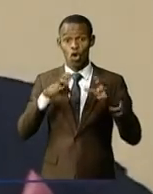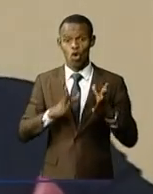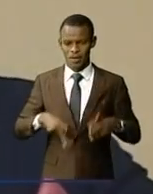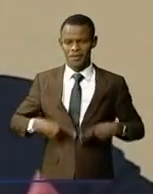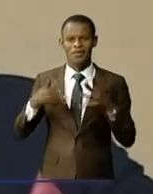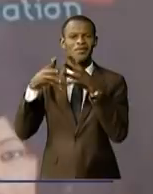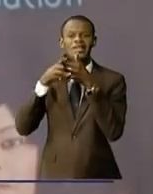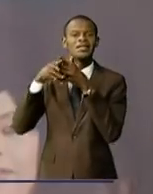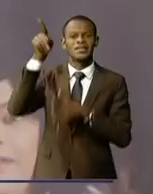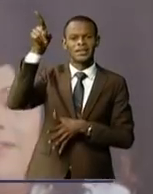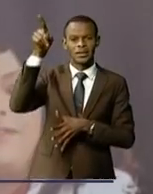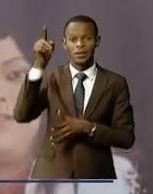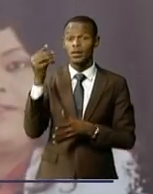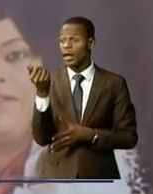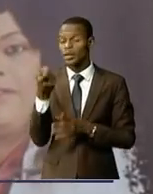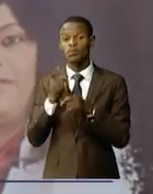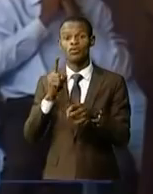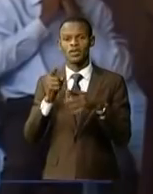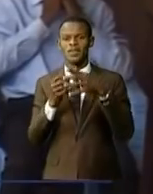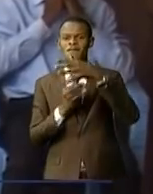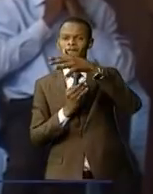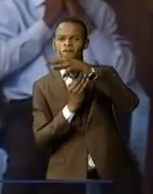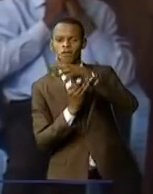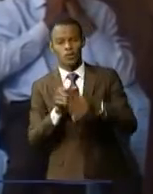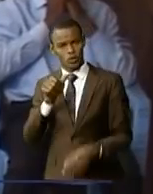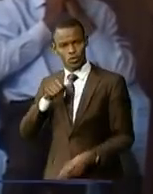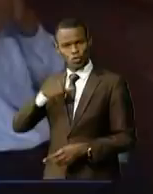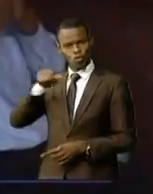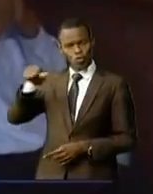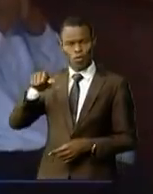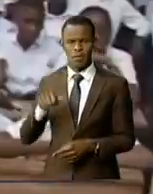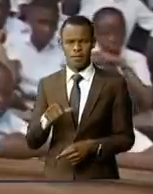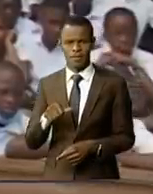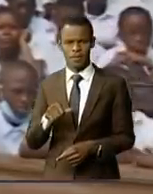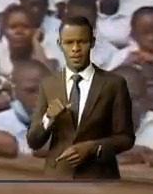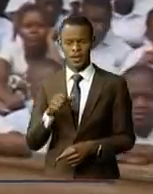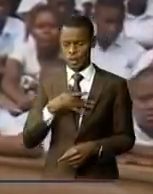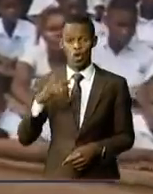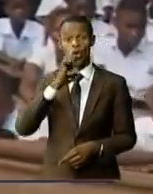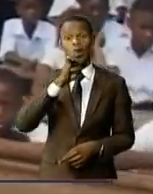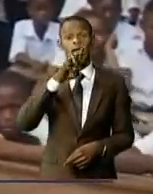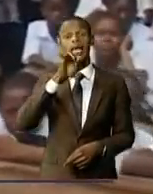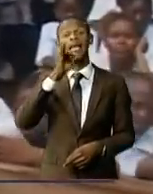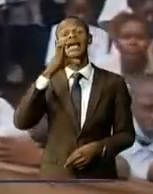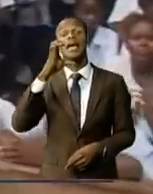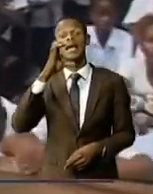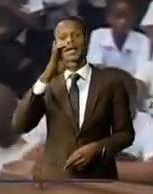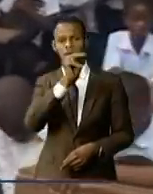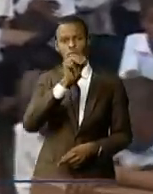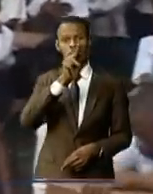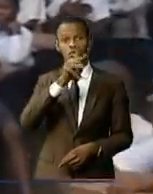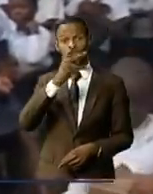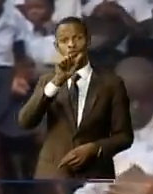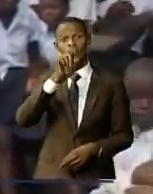à travers la Fondation Eric Mukadi des États-Unis d'Amérique, dont la supervision en République démocratique du Congo